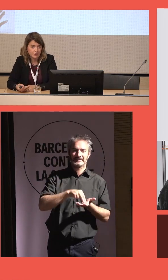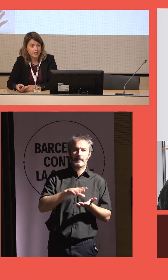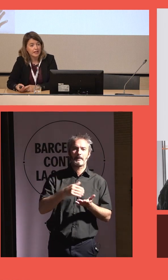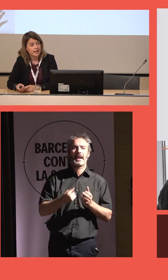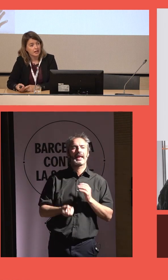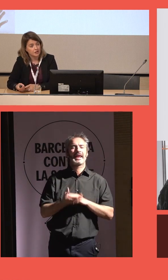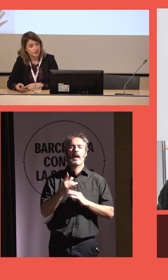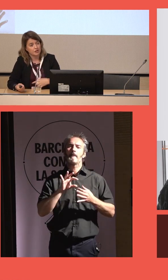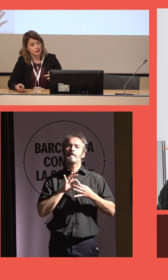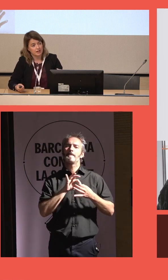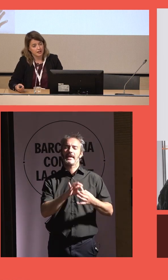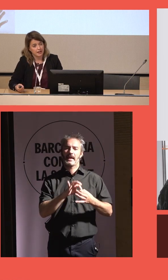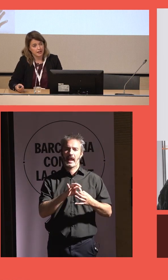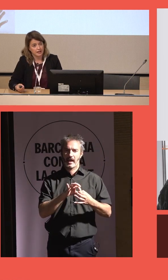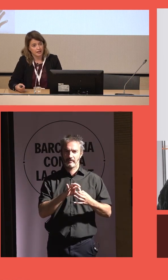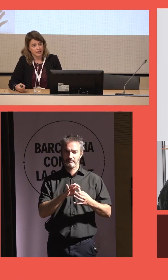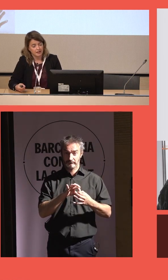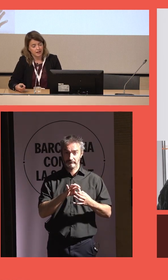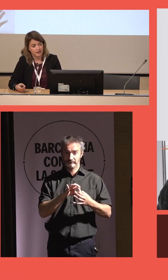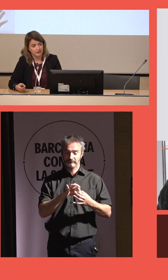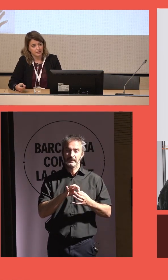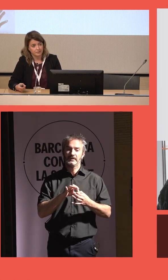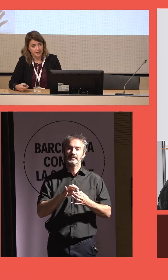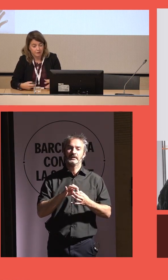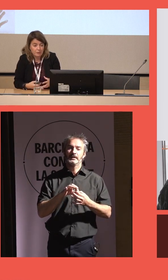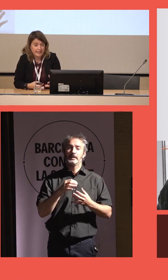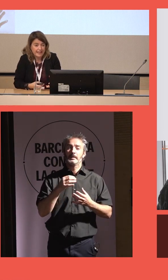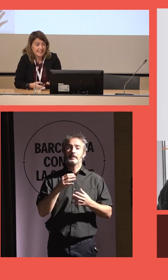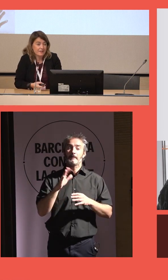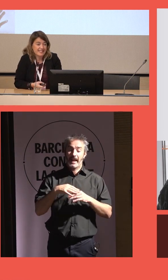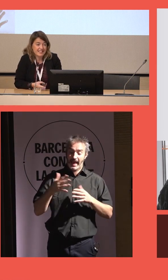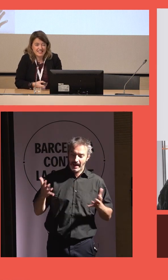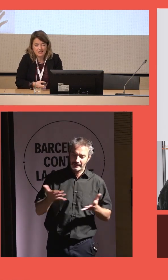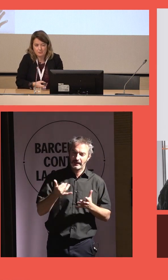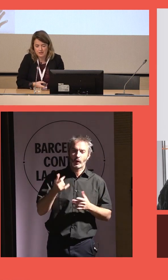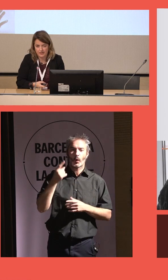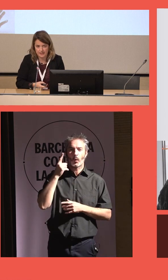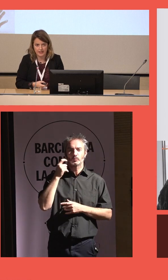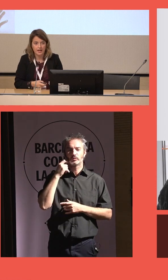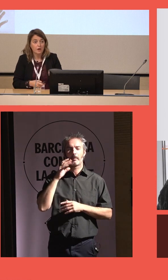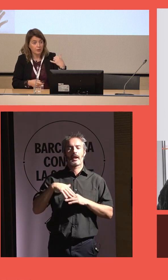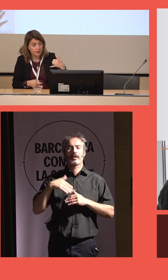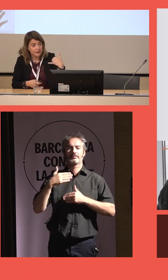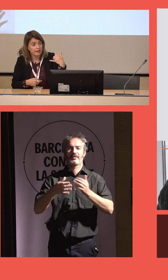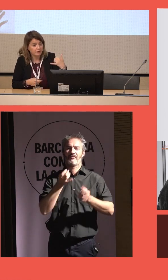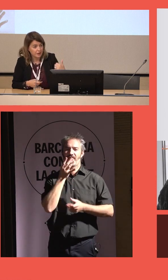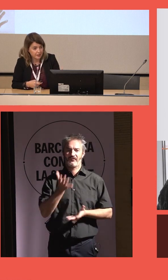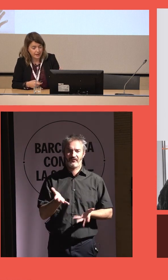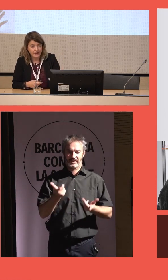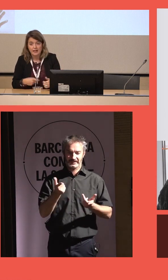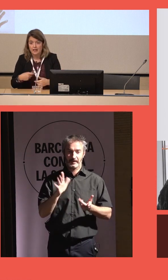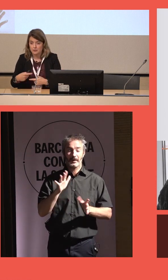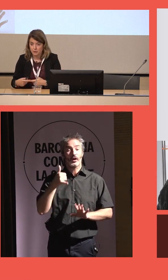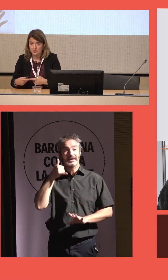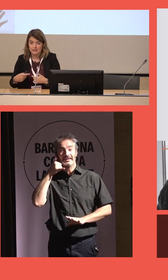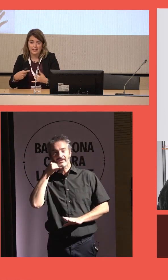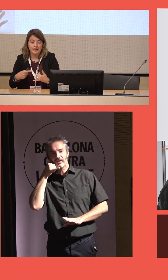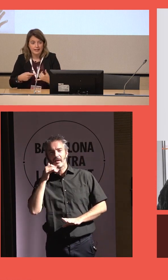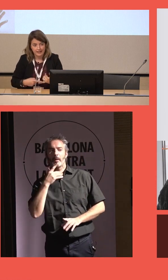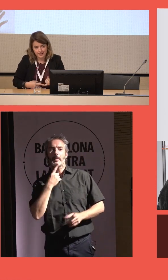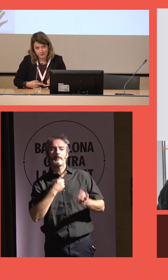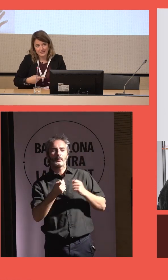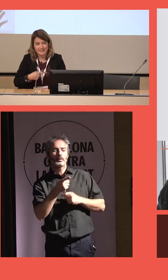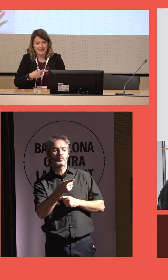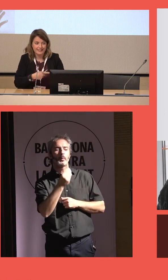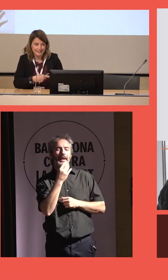vincle aleshores al fomentar aquests hàbits ens és més fàcil però també telefònicament les preguntes